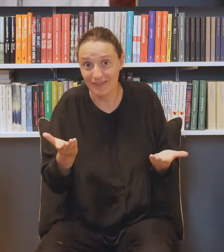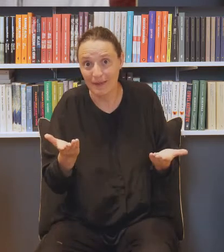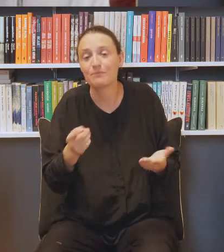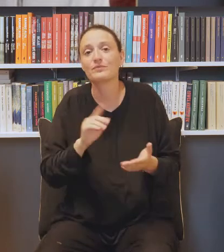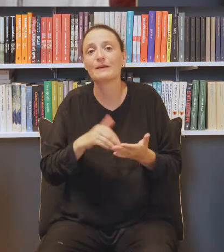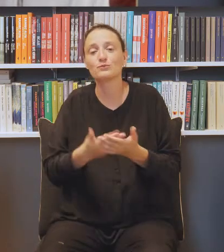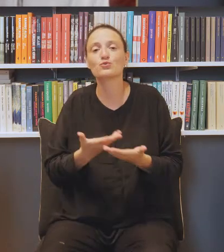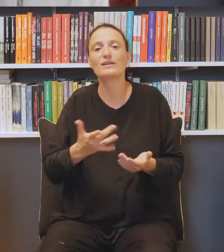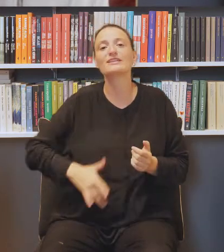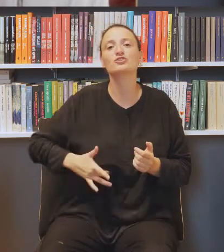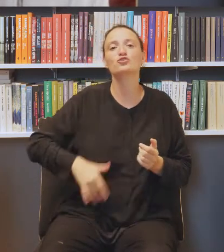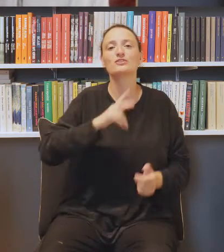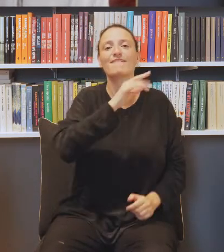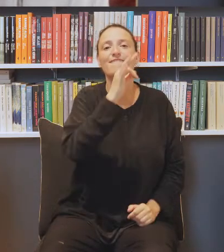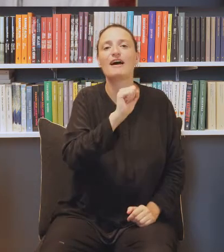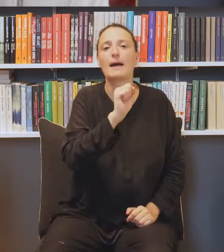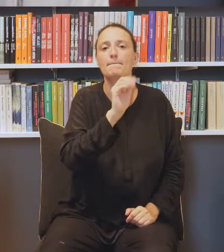o księżniczce Fabiance, tej